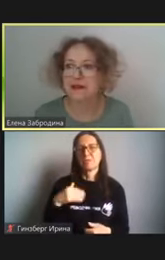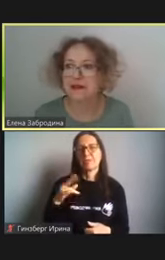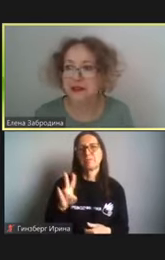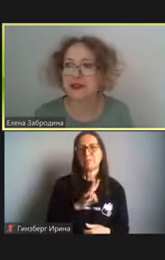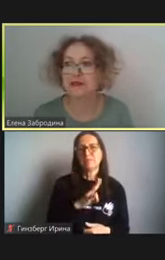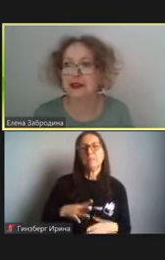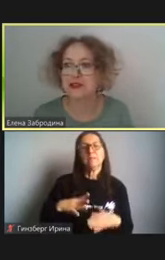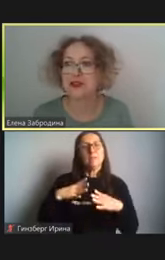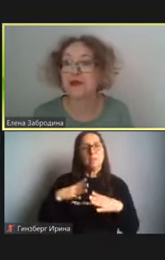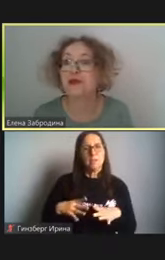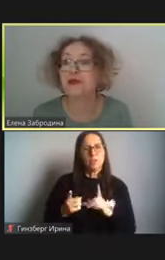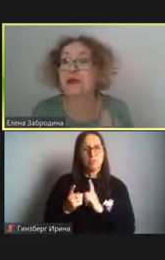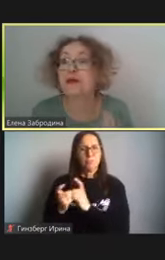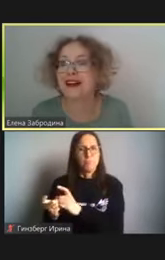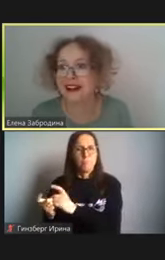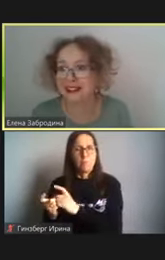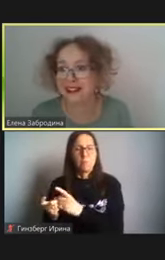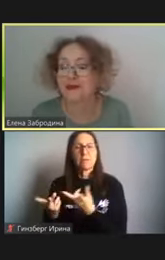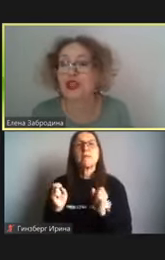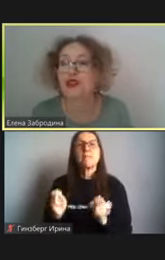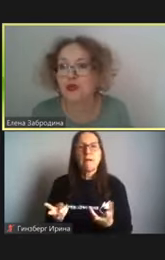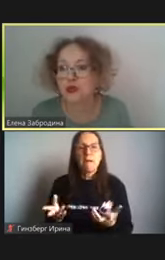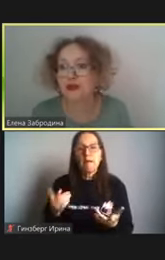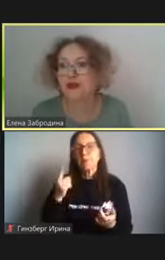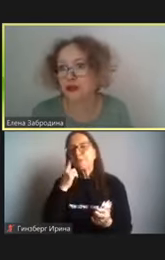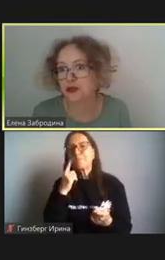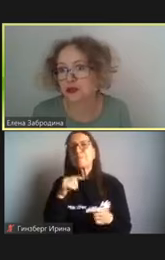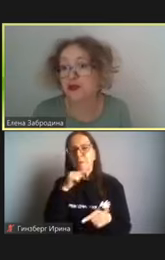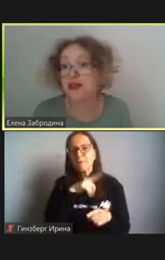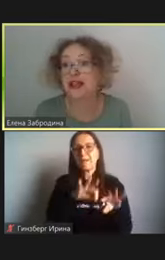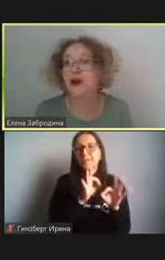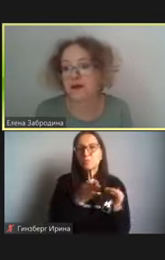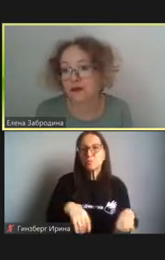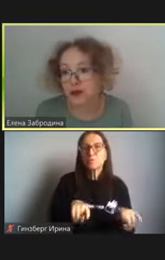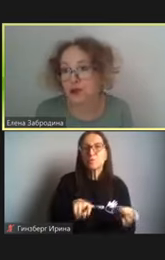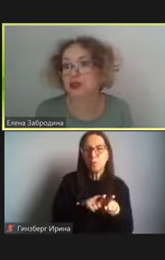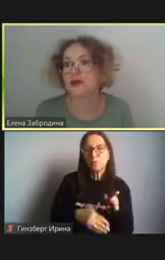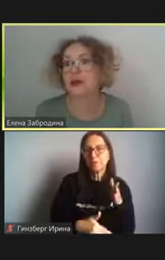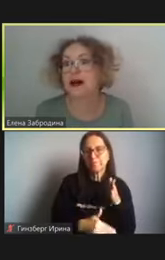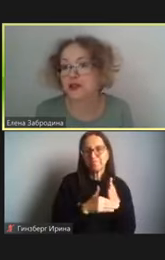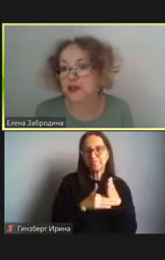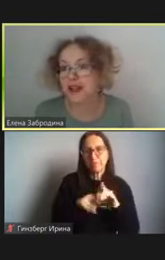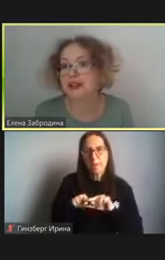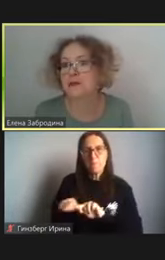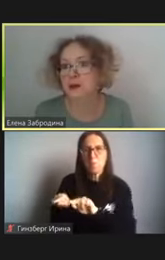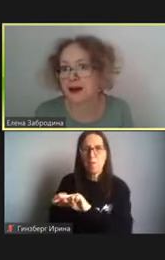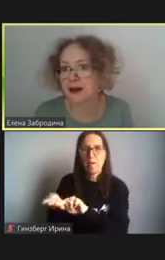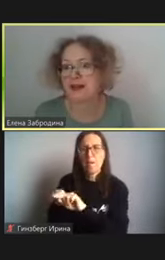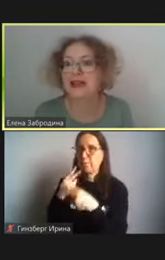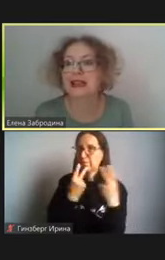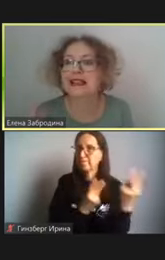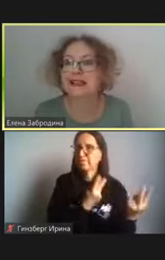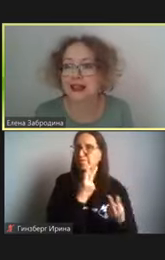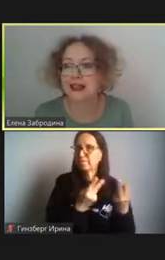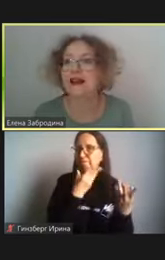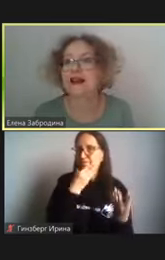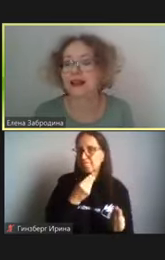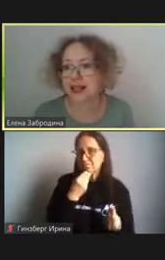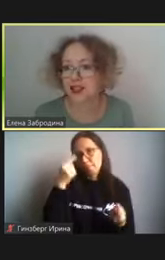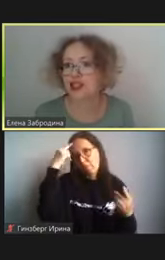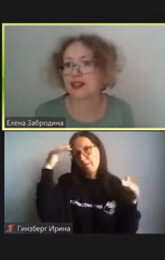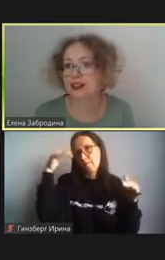конечно, должна бороться с помощью пропаганды. Искусство — это, безусловно, способ визуальной пропаганды